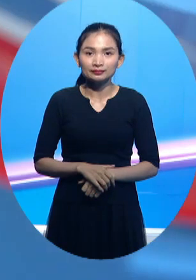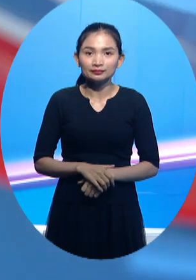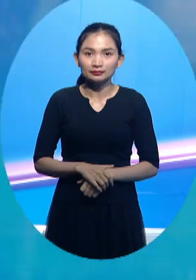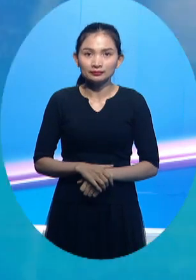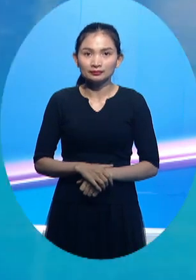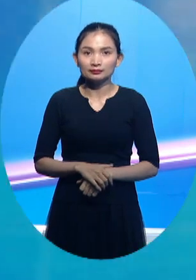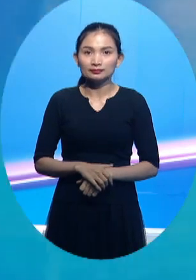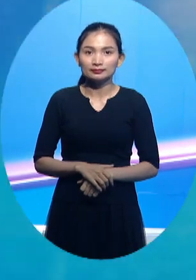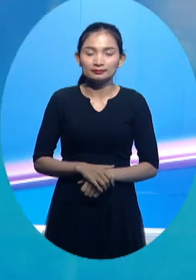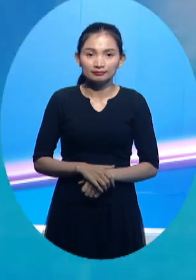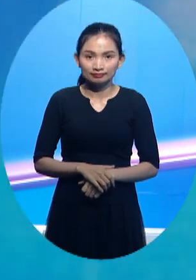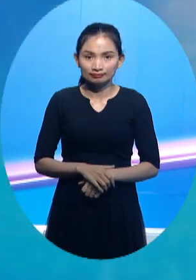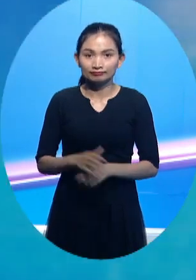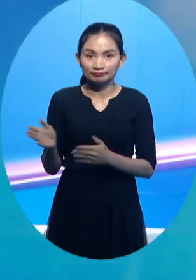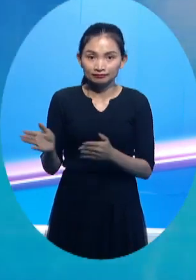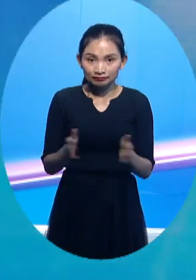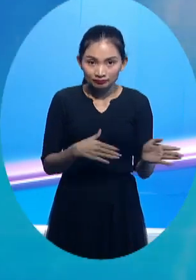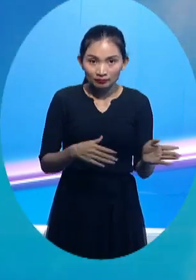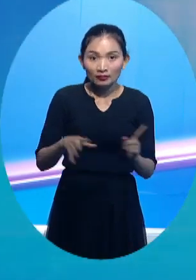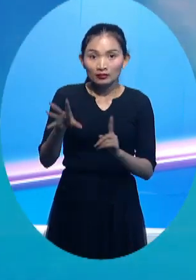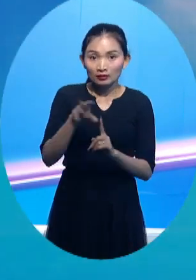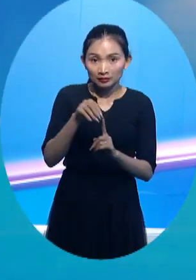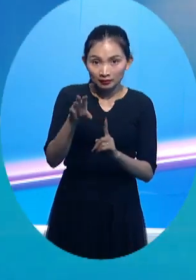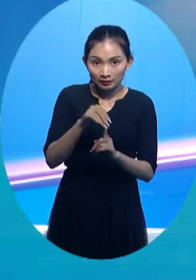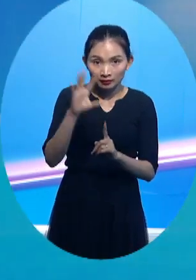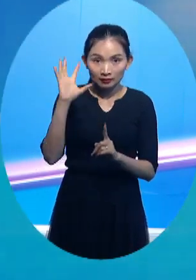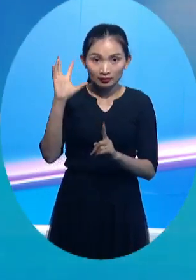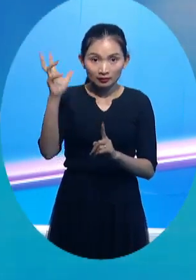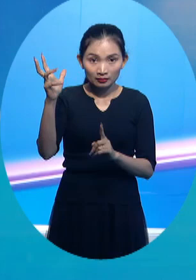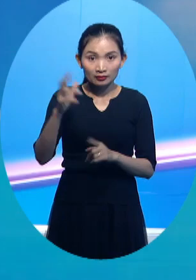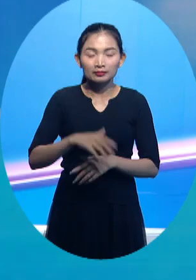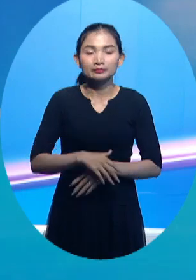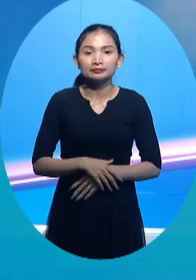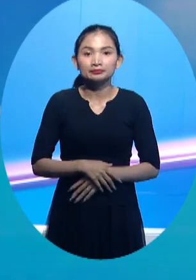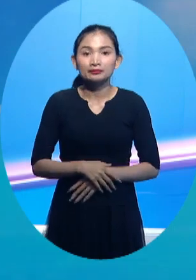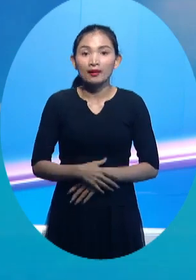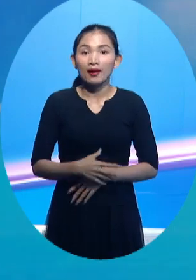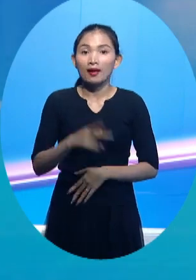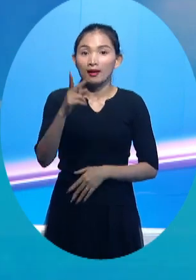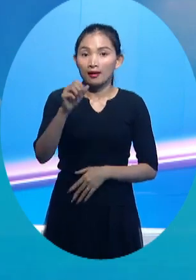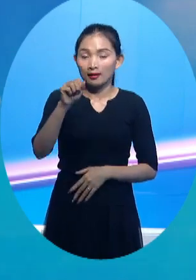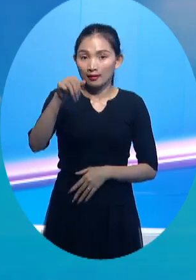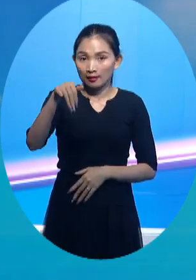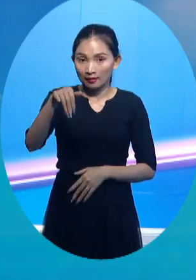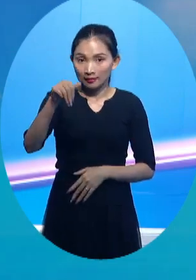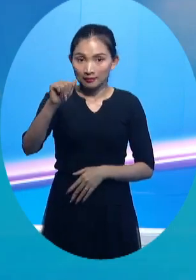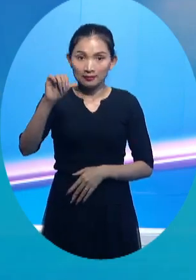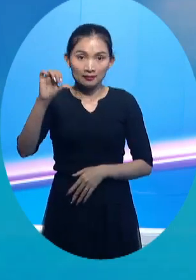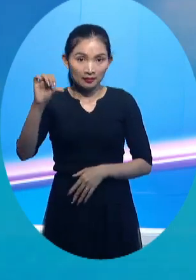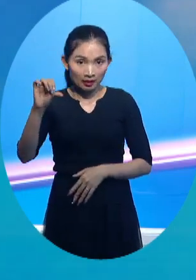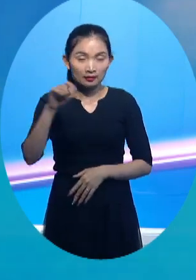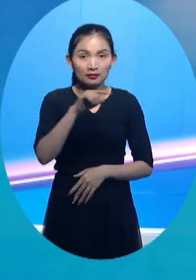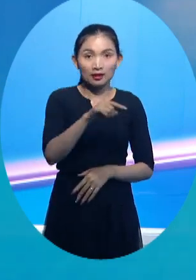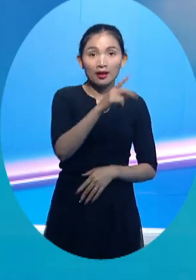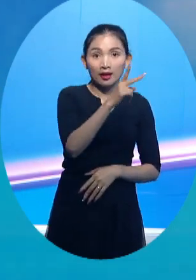qua xin được chuyển qua phần tin thế giới hai nhóm hamas vàb cho biết một vụ nổ do UAV tấn công gây ra tại li